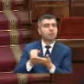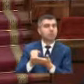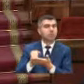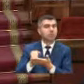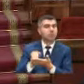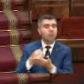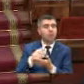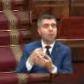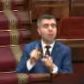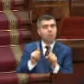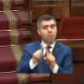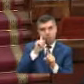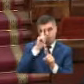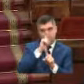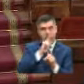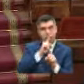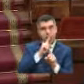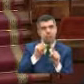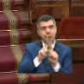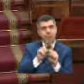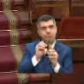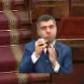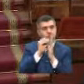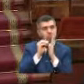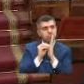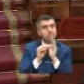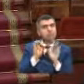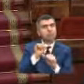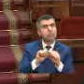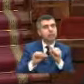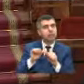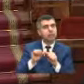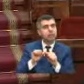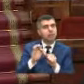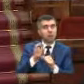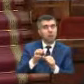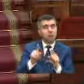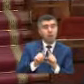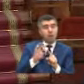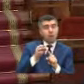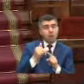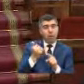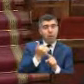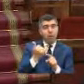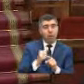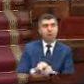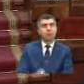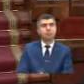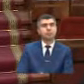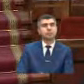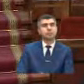ديال الاشارات اللي نتمنوا فعلا تاخذوها بعين الاعتبار. النقطه الاولى لا بد من تقويه ديال الخيار الديمقراطي